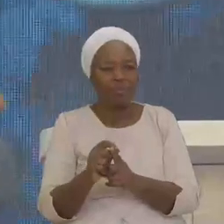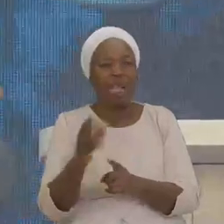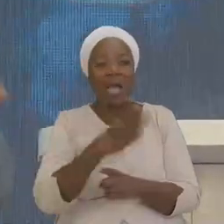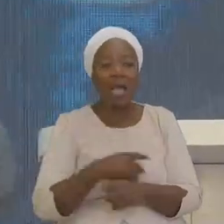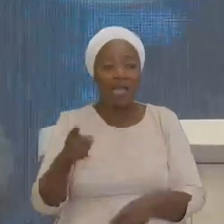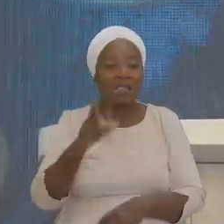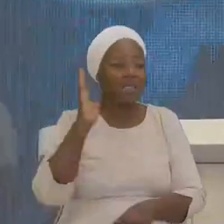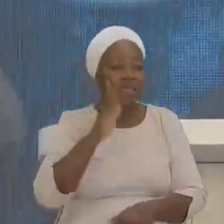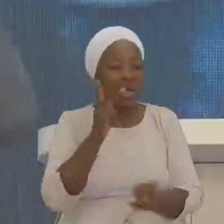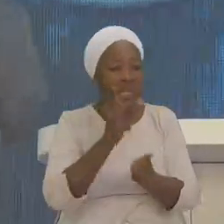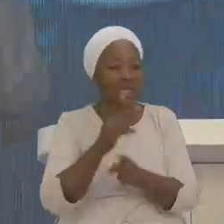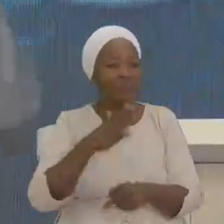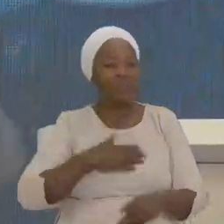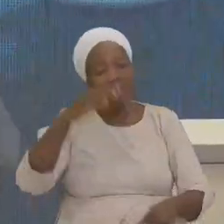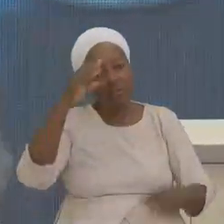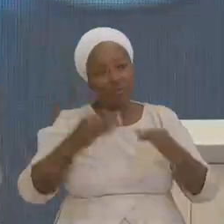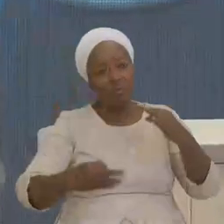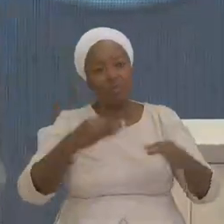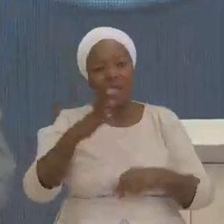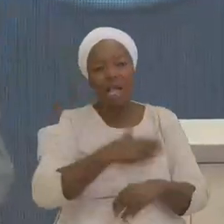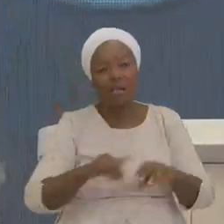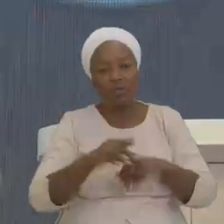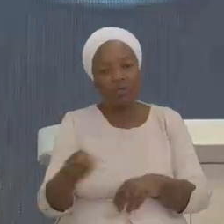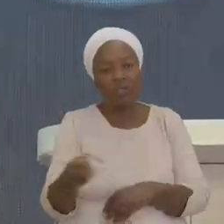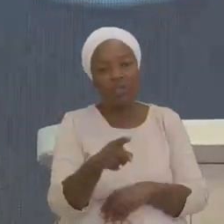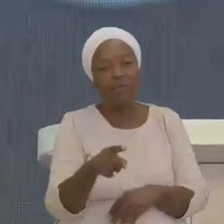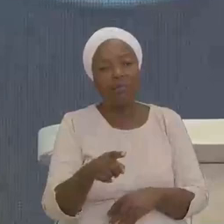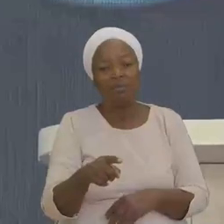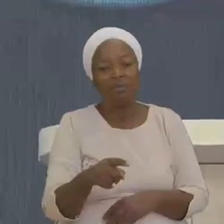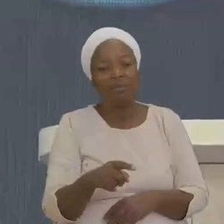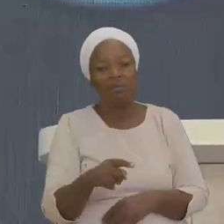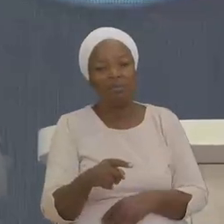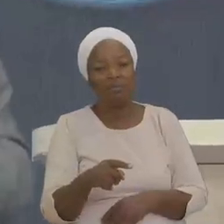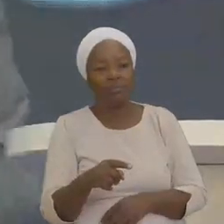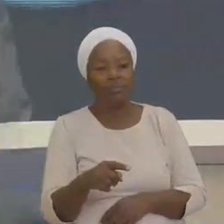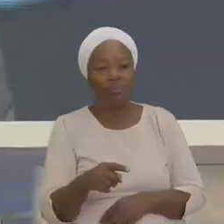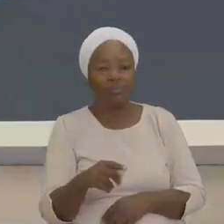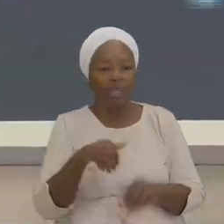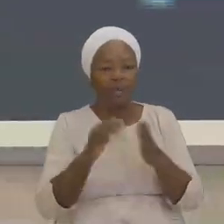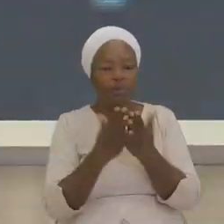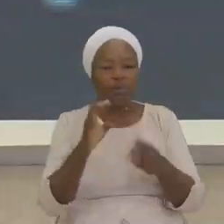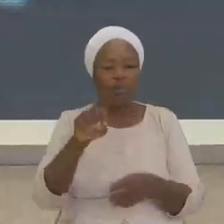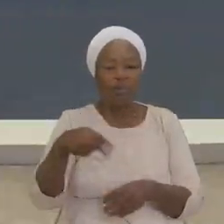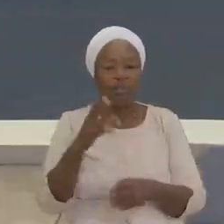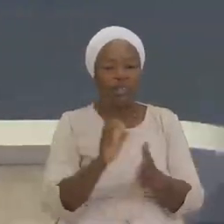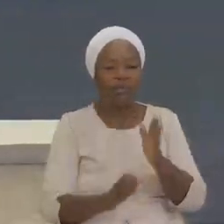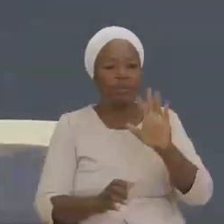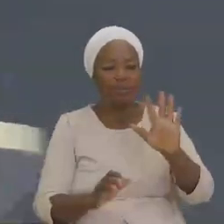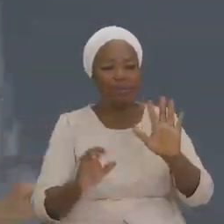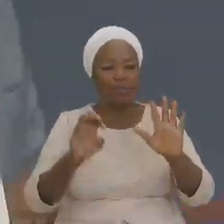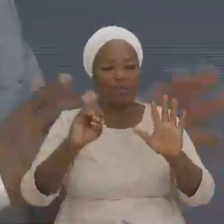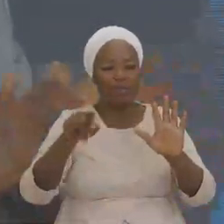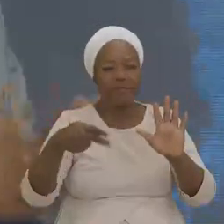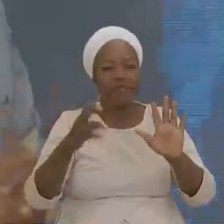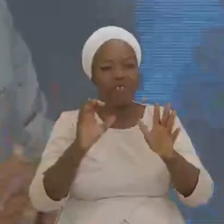je ferai en sorte que vous suiviez mes ordonnances et que vous observiez et pratiquiez mes